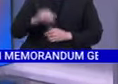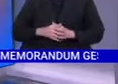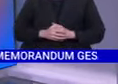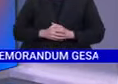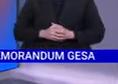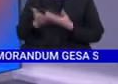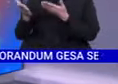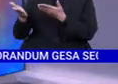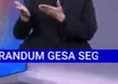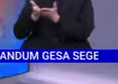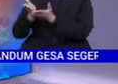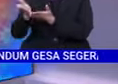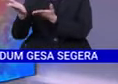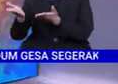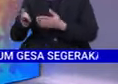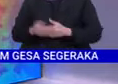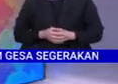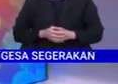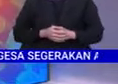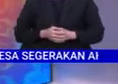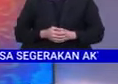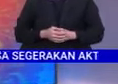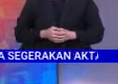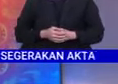Rozi teruskan dengan laporannya